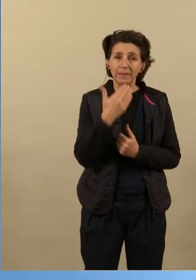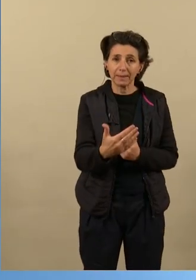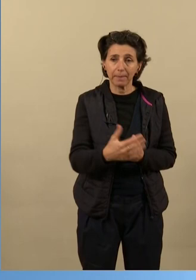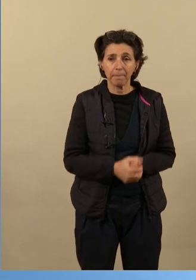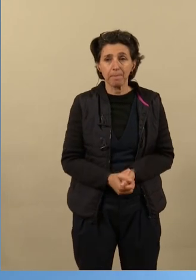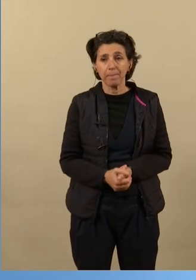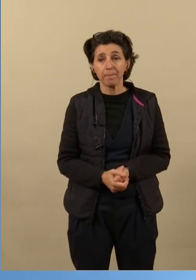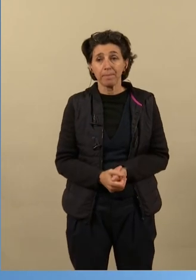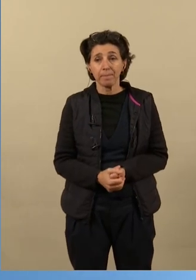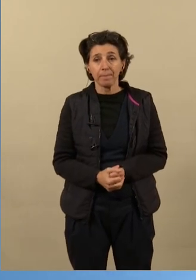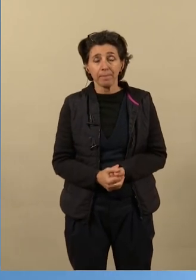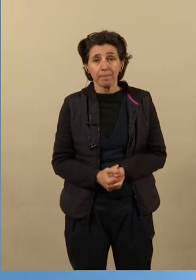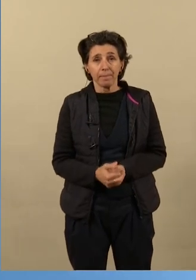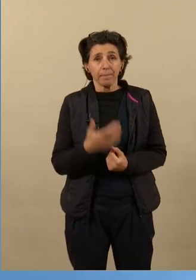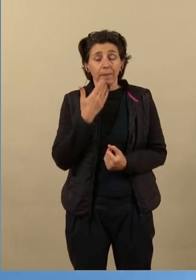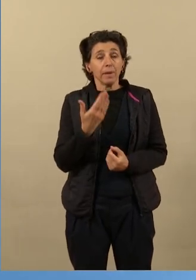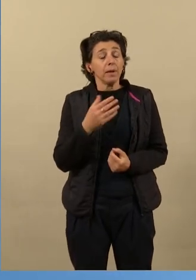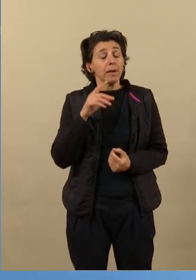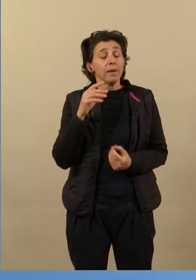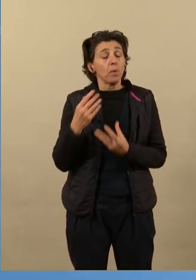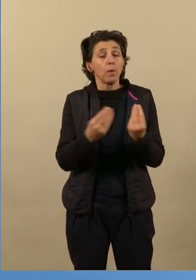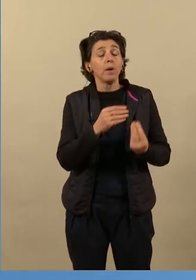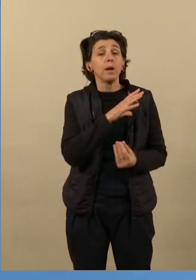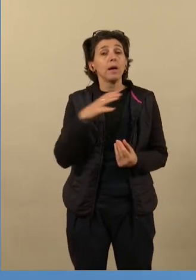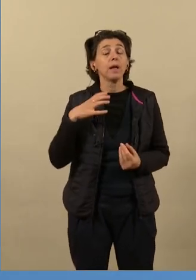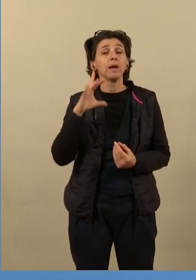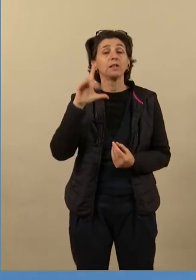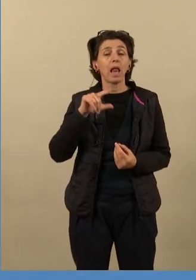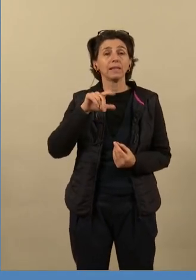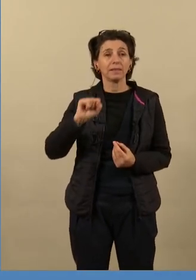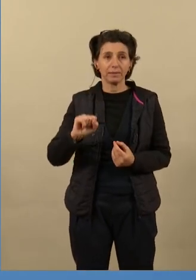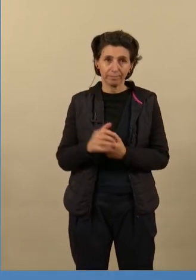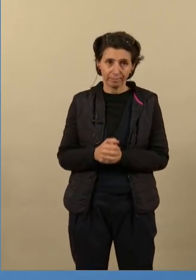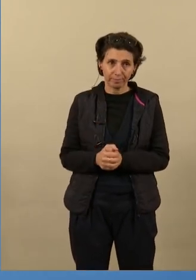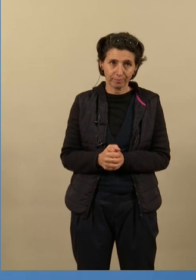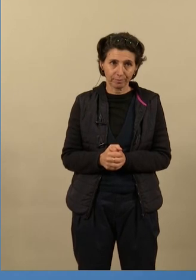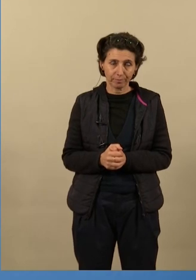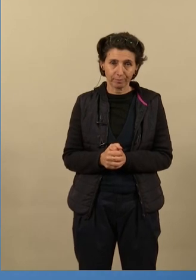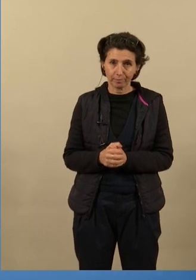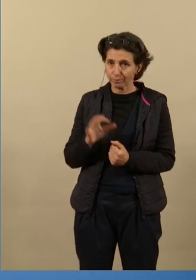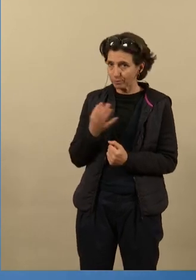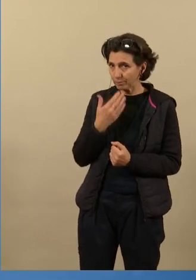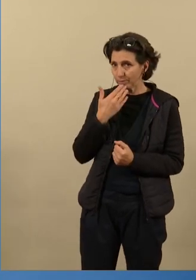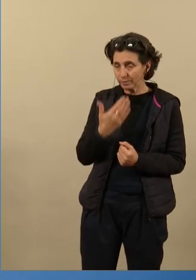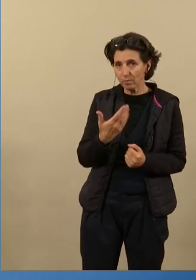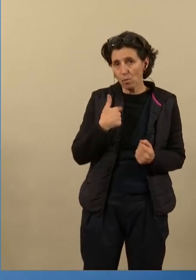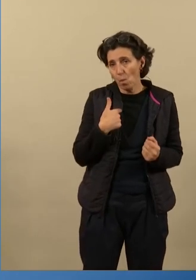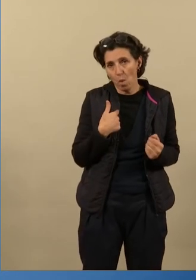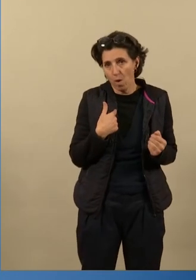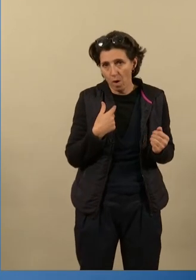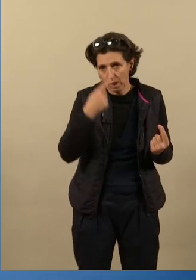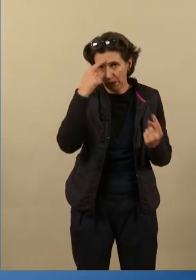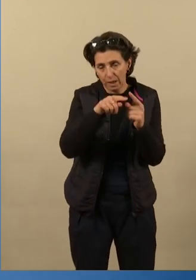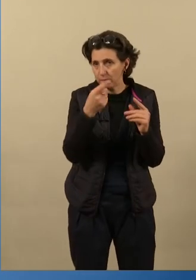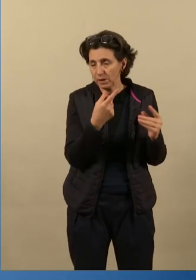remercie merci beaucoup madame Chalas oui merci je moi je n'aurais pas mis le sujet à l'ordre du jour du conseil